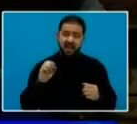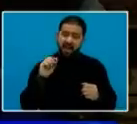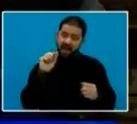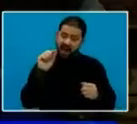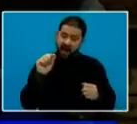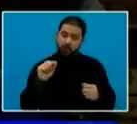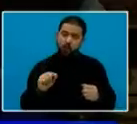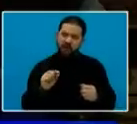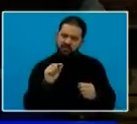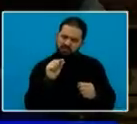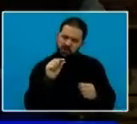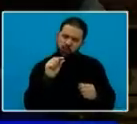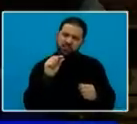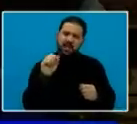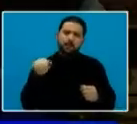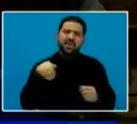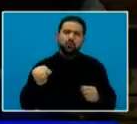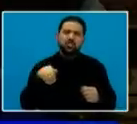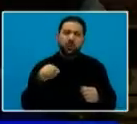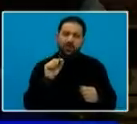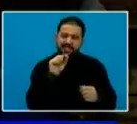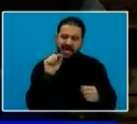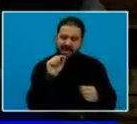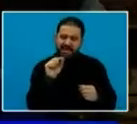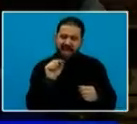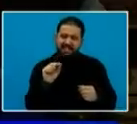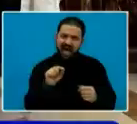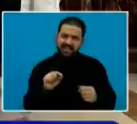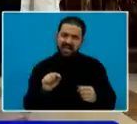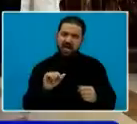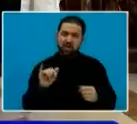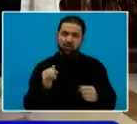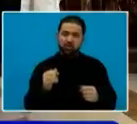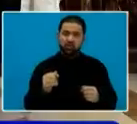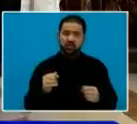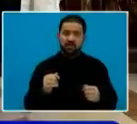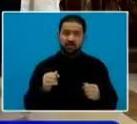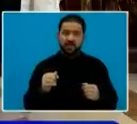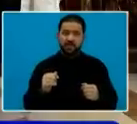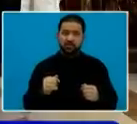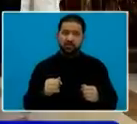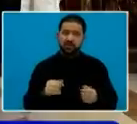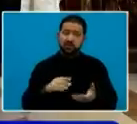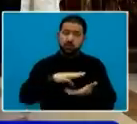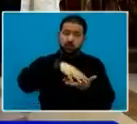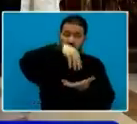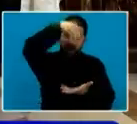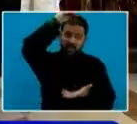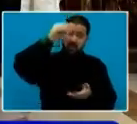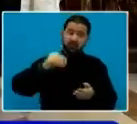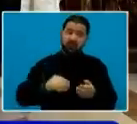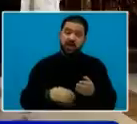elaborat, extrem de minuțios redactată și pastoral accentuată.